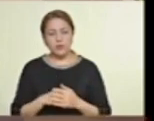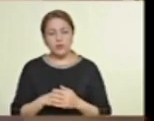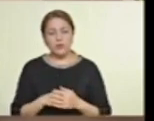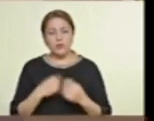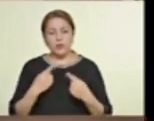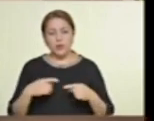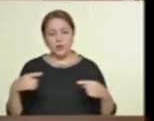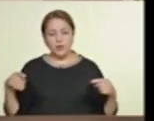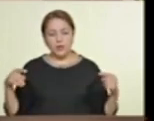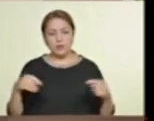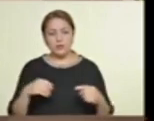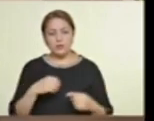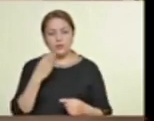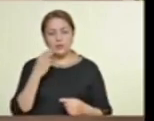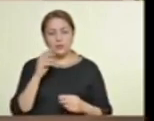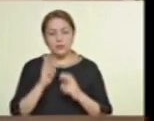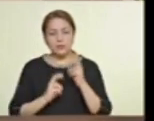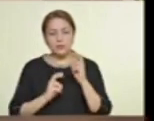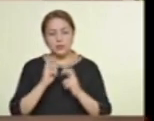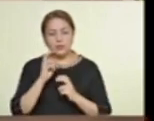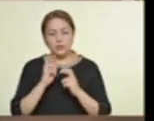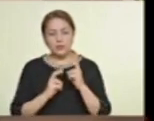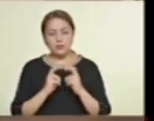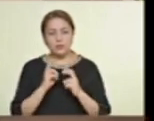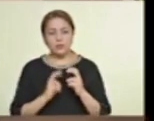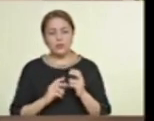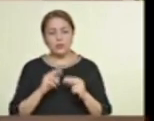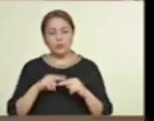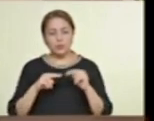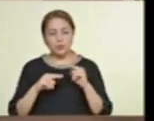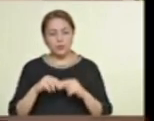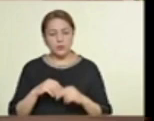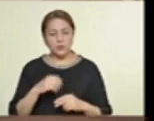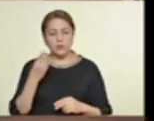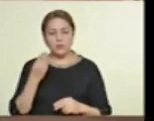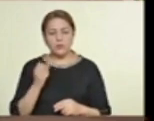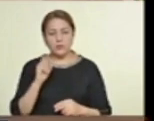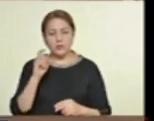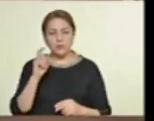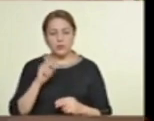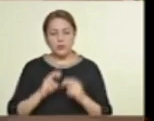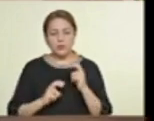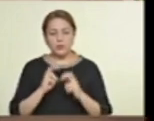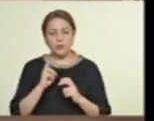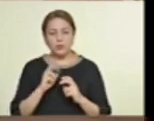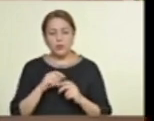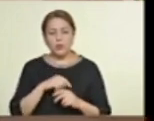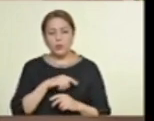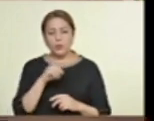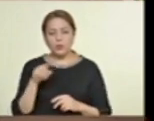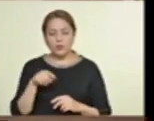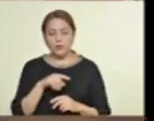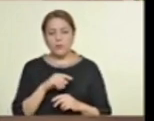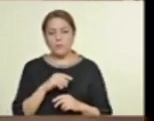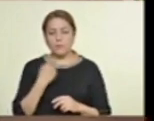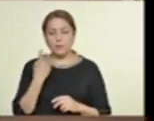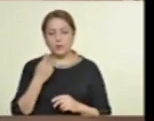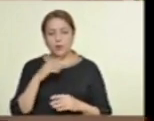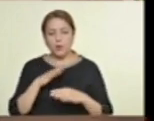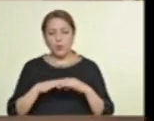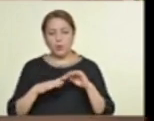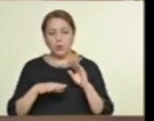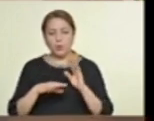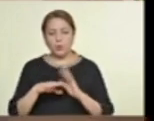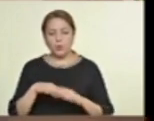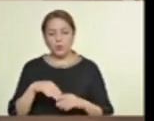turli xil sexlarning tashkil qilinishi, ya'ni sexlar nima edi? Sexlar ma'lum bir hunar bilan shug'ullanuvchi